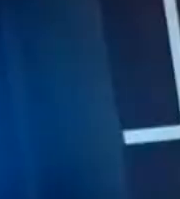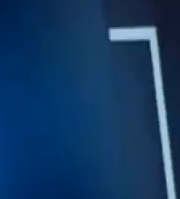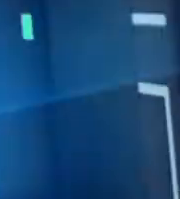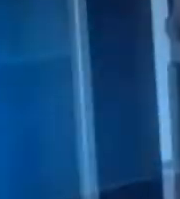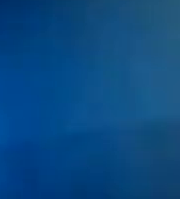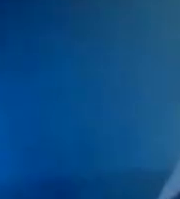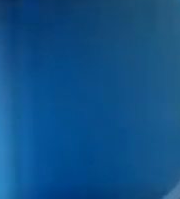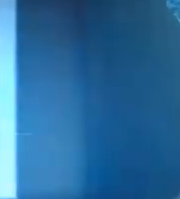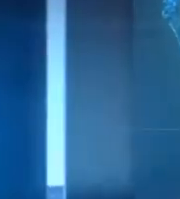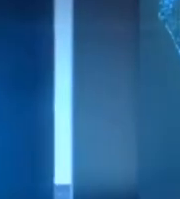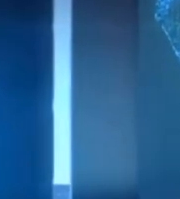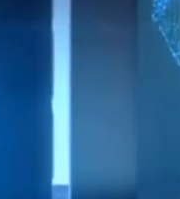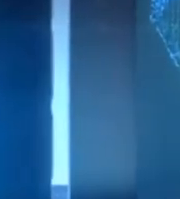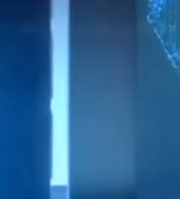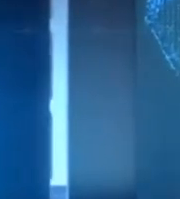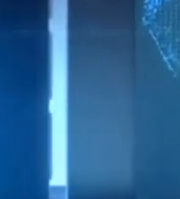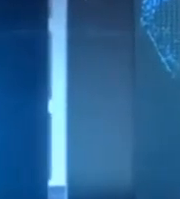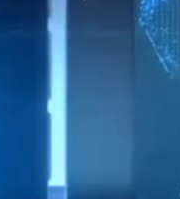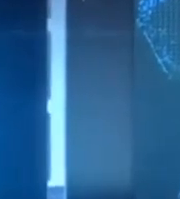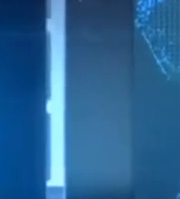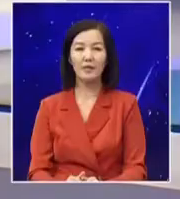Жетісу телеарнасы, Ескелді ауданынан.